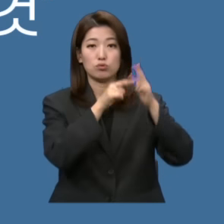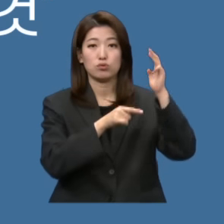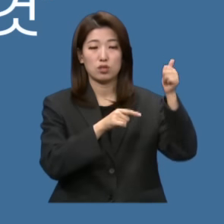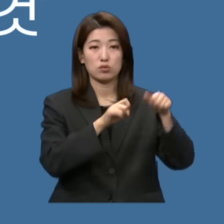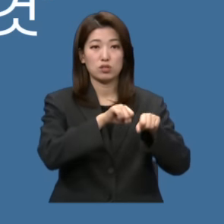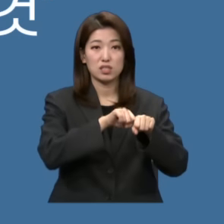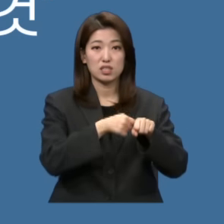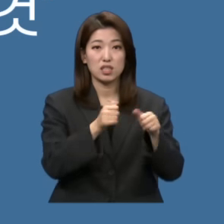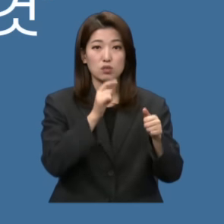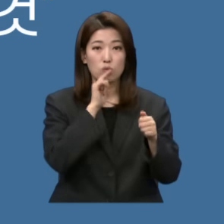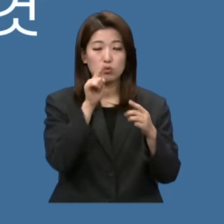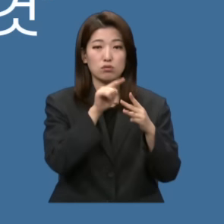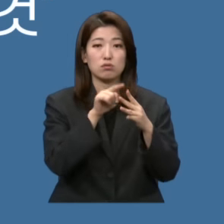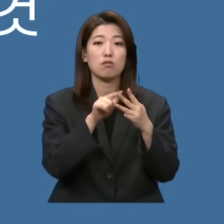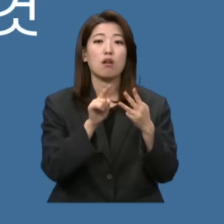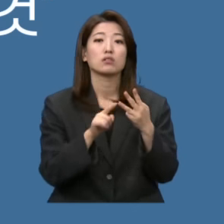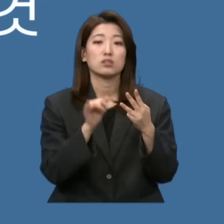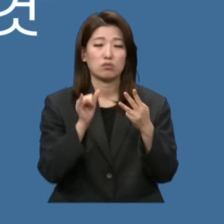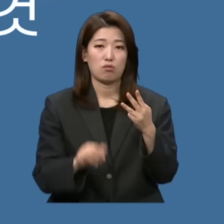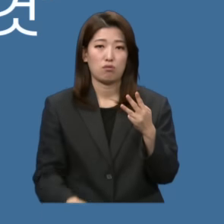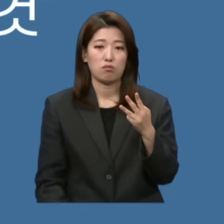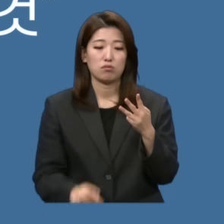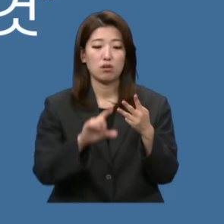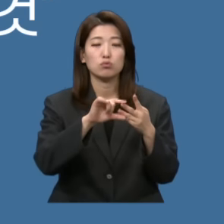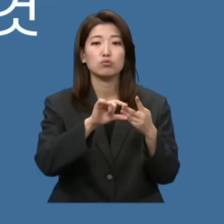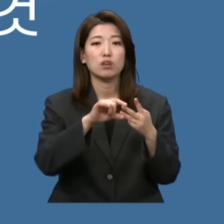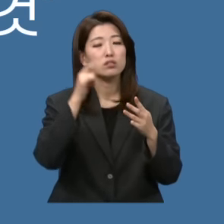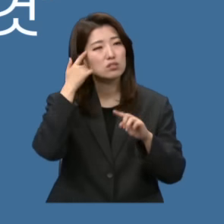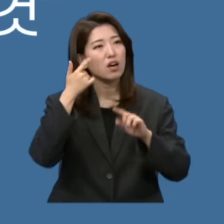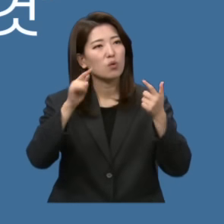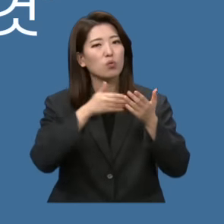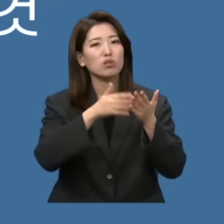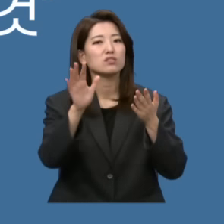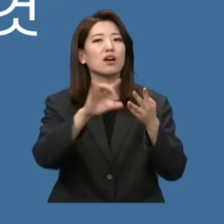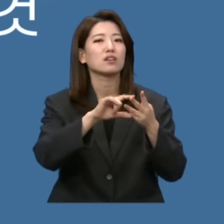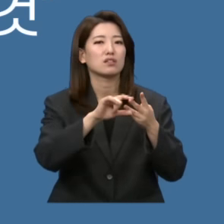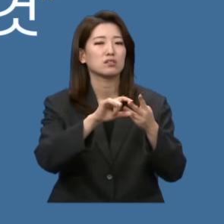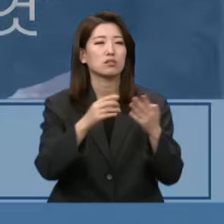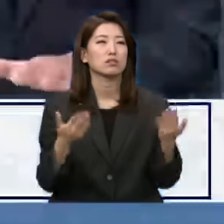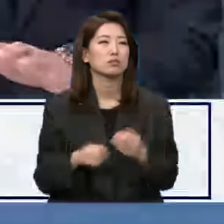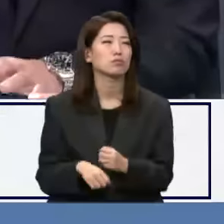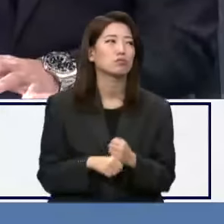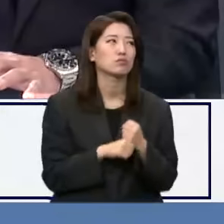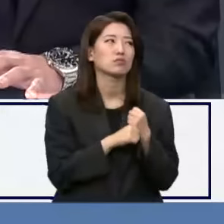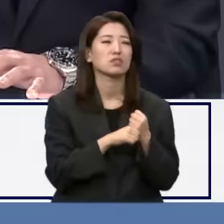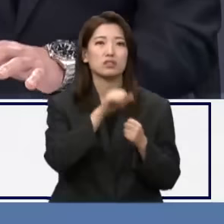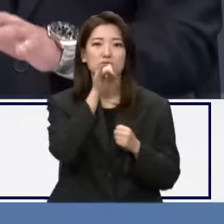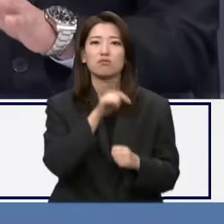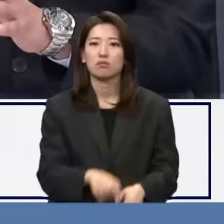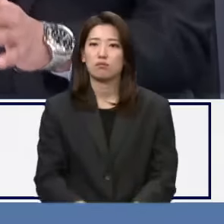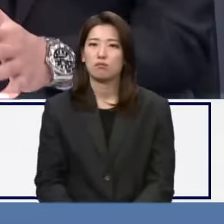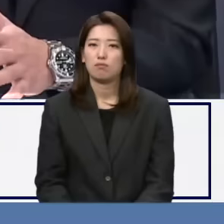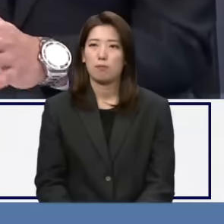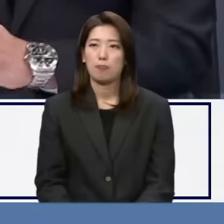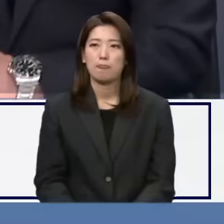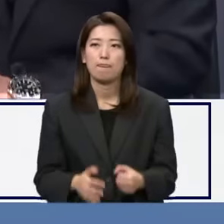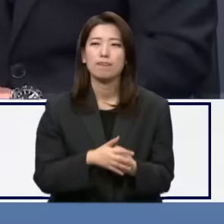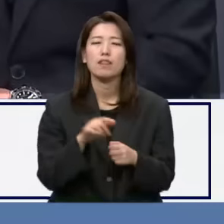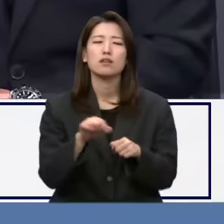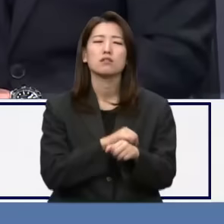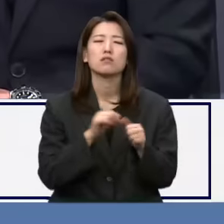이거 일부러 저버리 지 않습니까 상고도 하지 않고 이런데 직무유기한 것 이것들이 다 특검법의